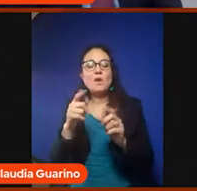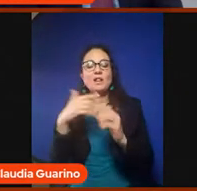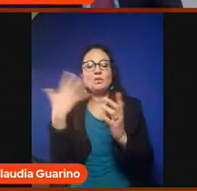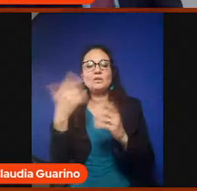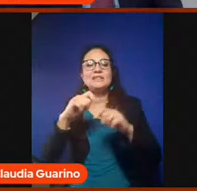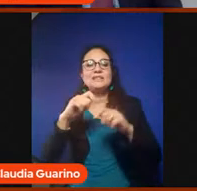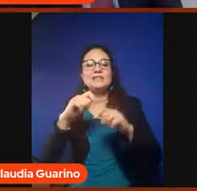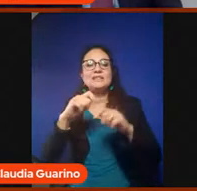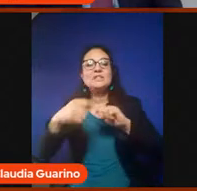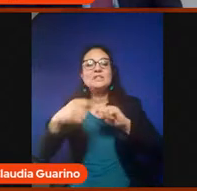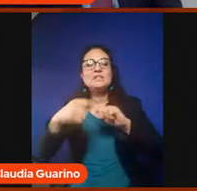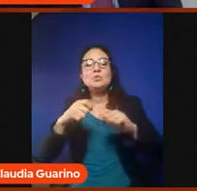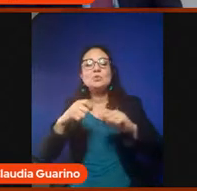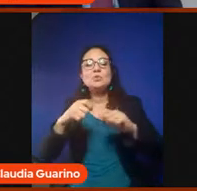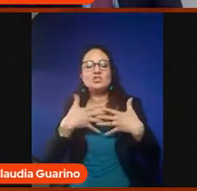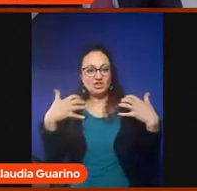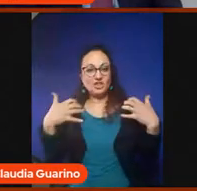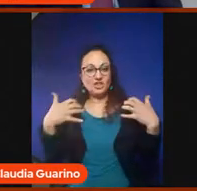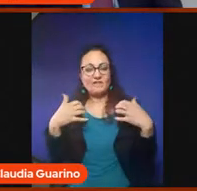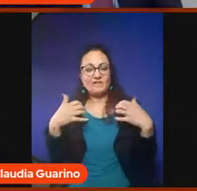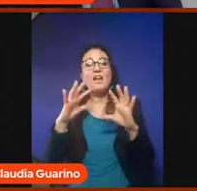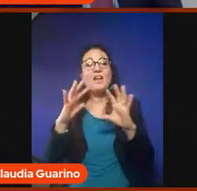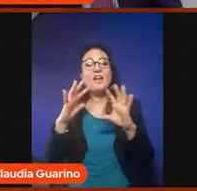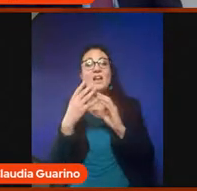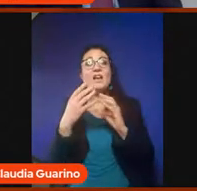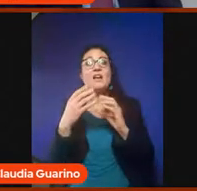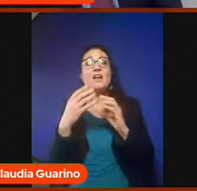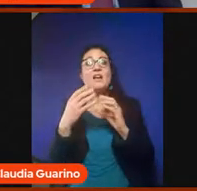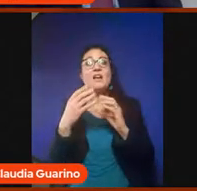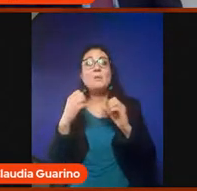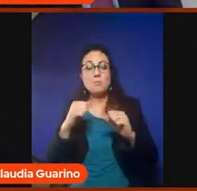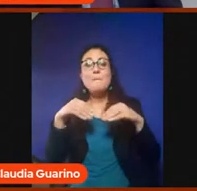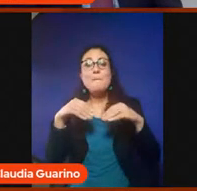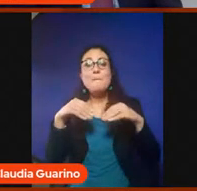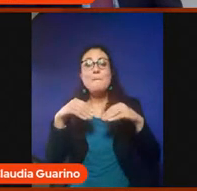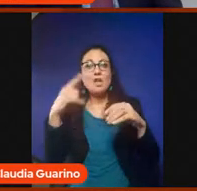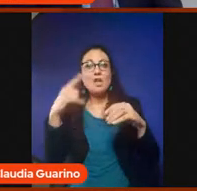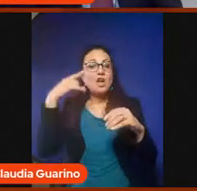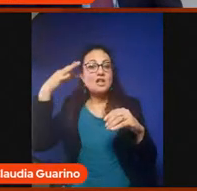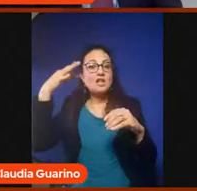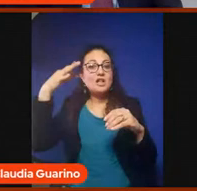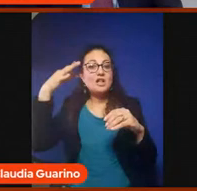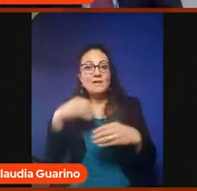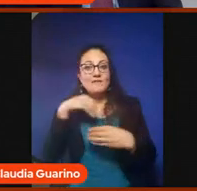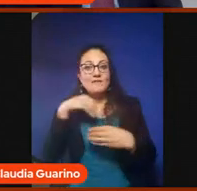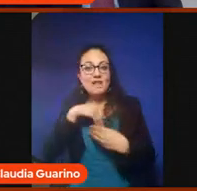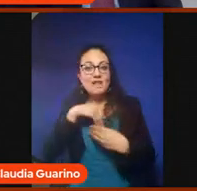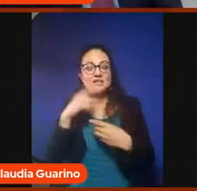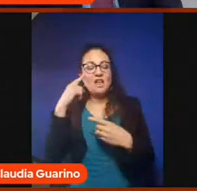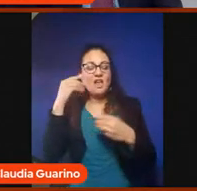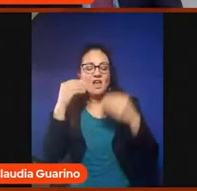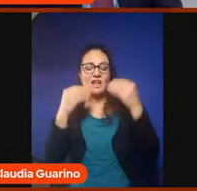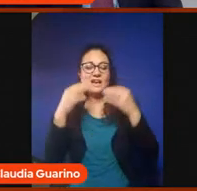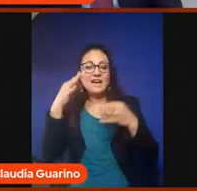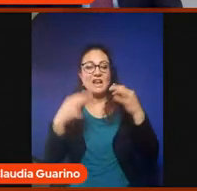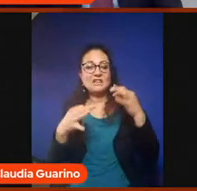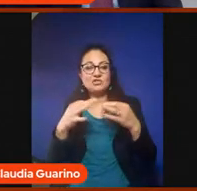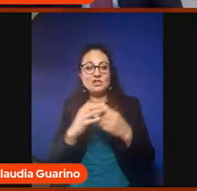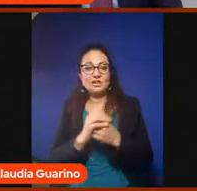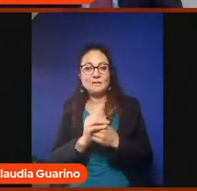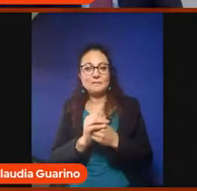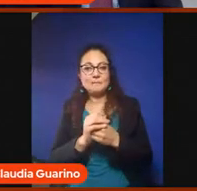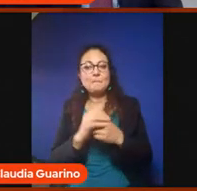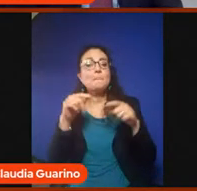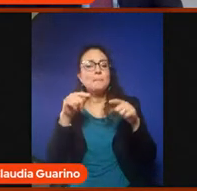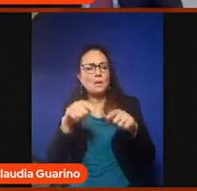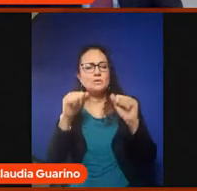partecipazione, consapevolezza, raziocinio. Ma di questo possiamo parlarne in un altro momento.